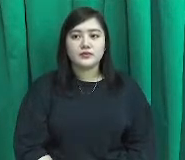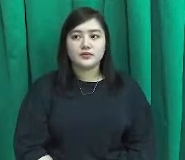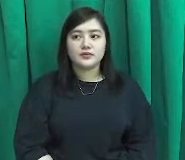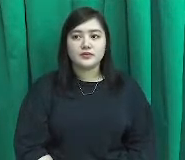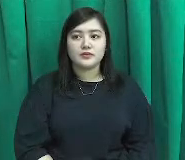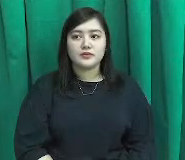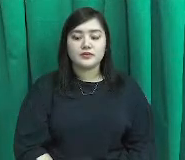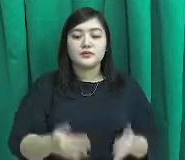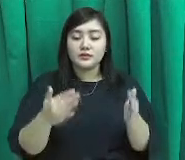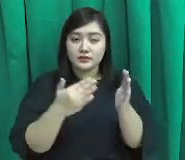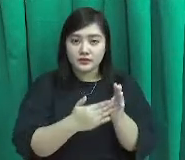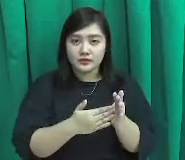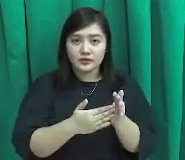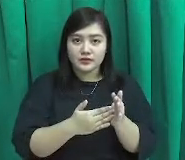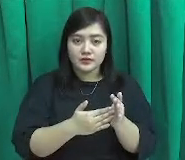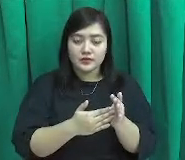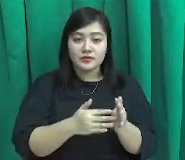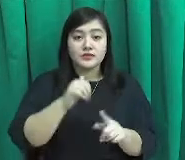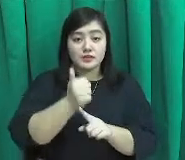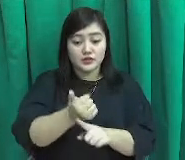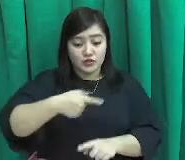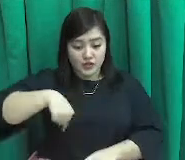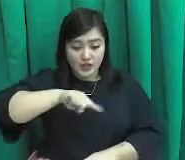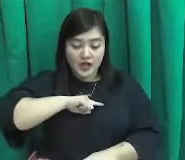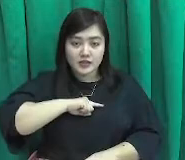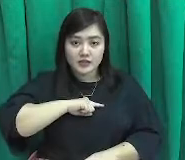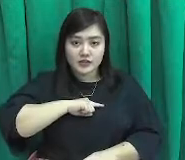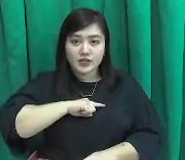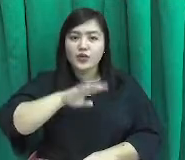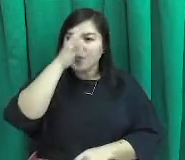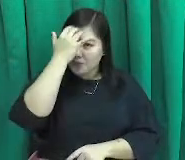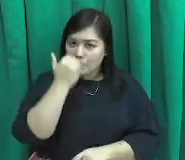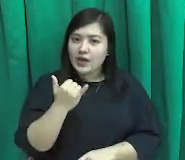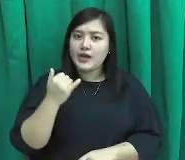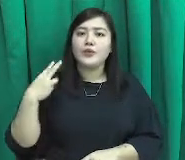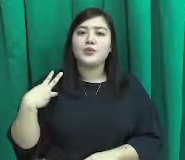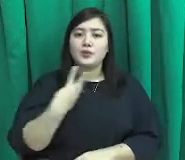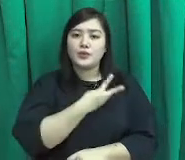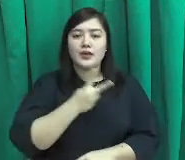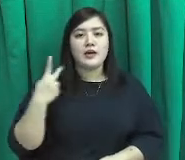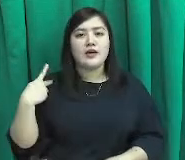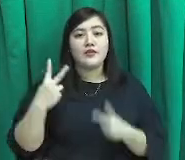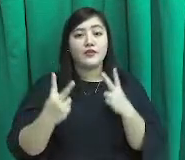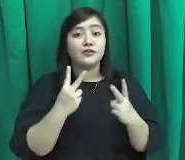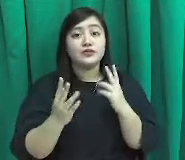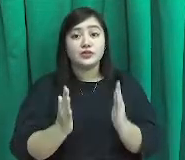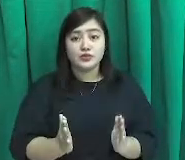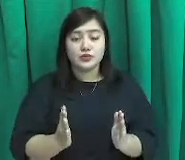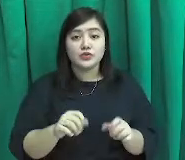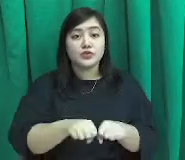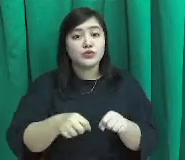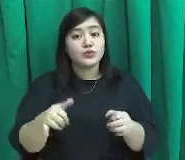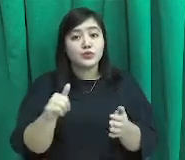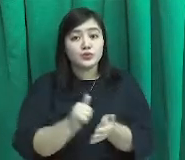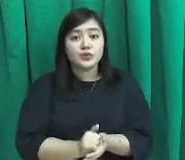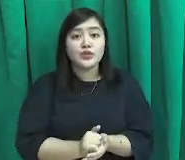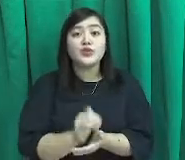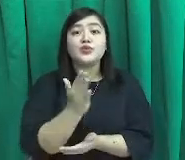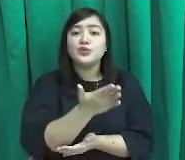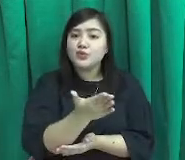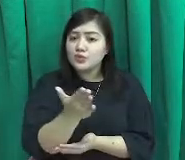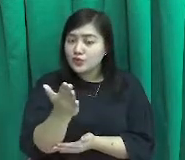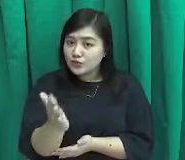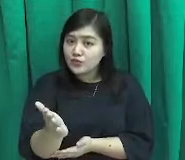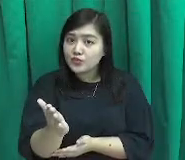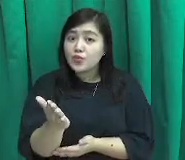isa po sa atin, kaya po tayo nagkakaroon ng guestings, okay? Kaya tayo nagkakaroon ng guestings dito para makita natin yung realidad ng